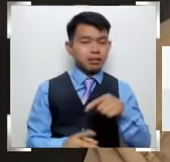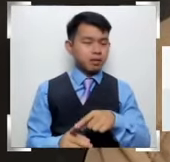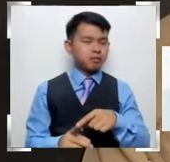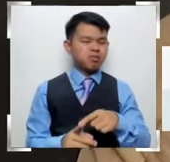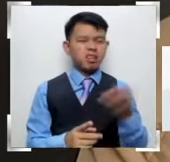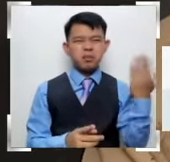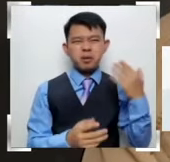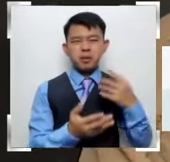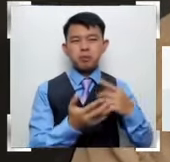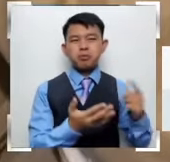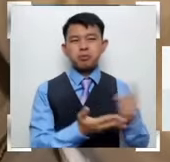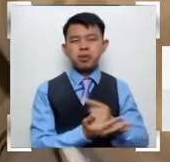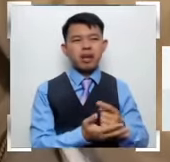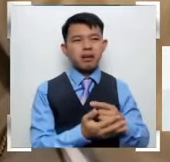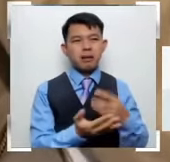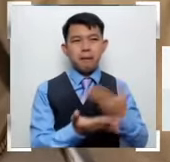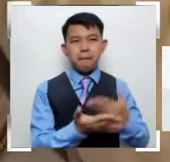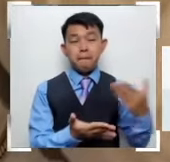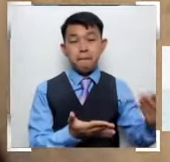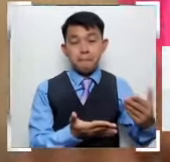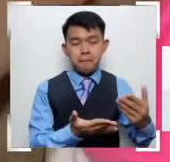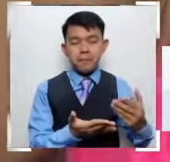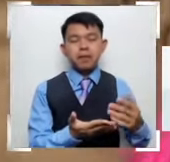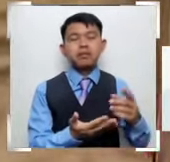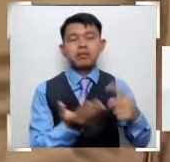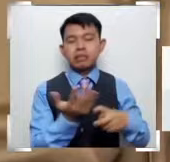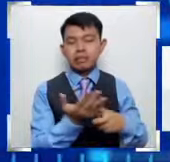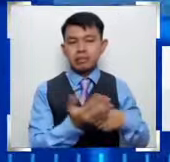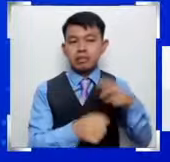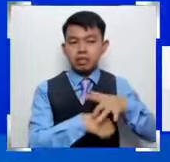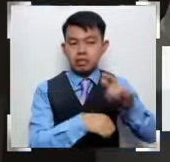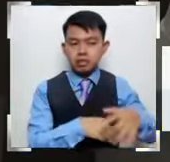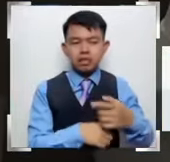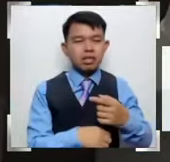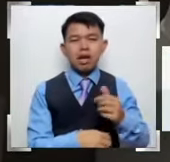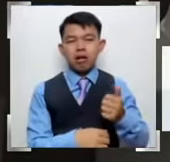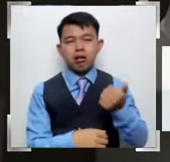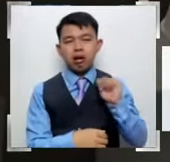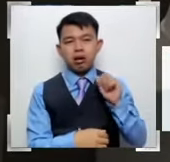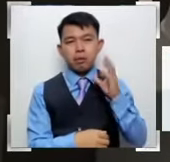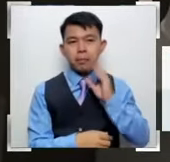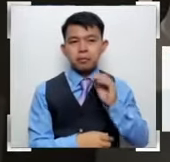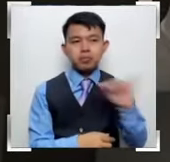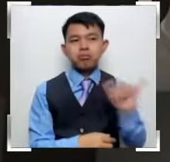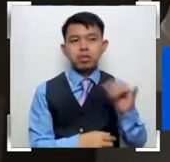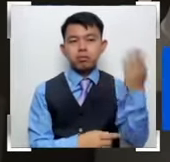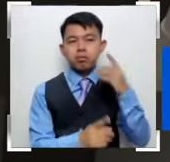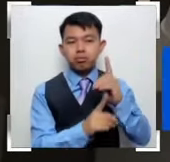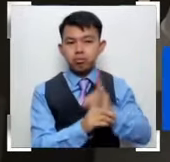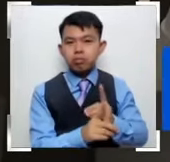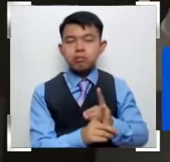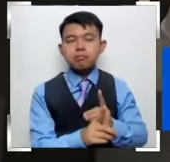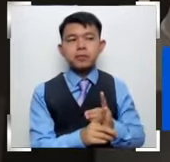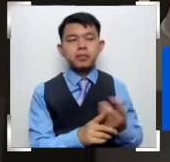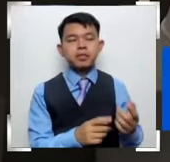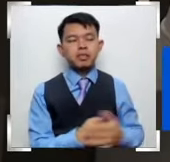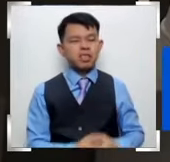muli ang nangyari sa kanya noong Desyembre, kung saan naipit siya sa dami ng tao. Noong December, sir, grabe.